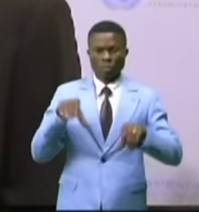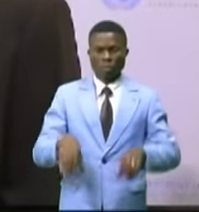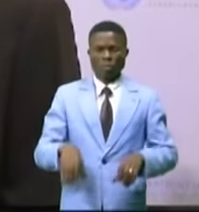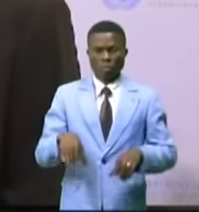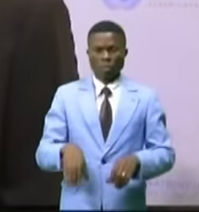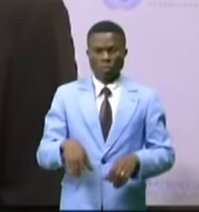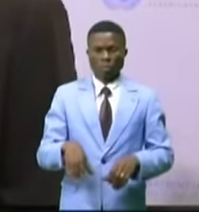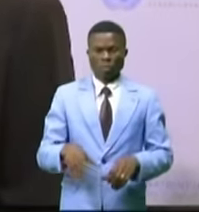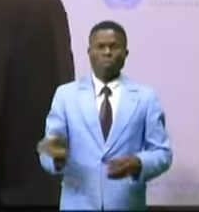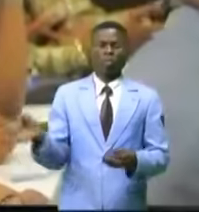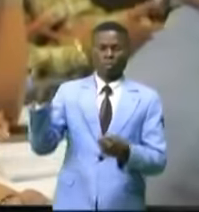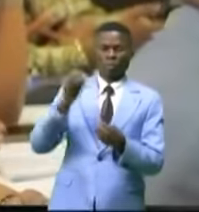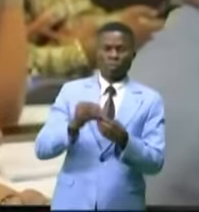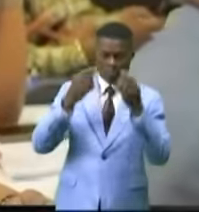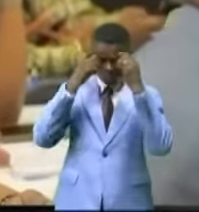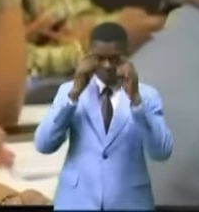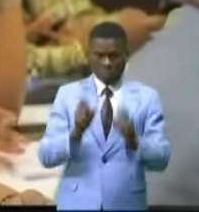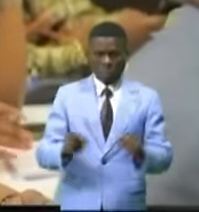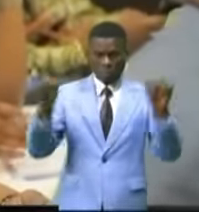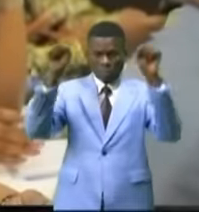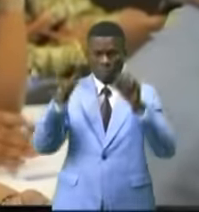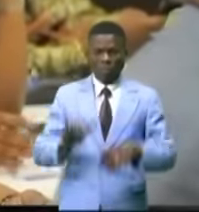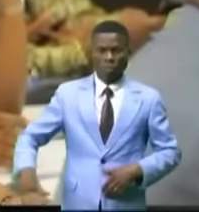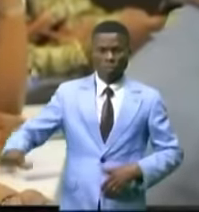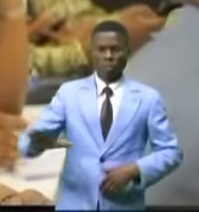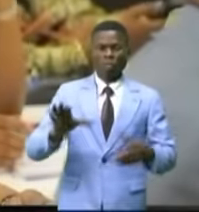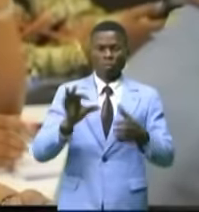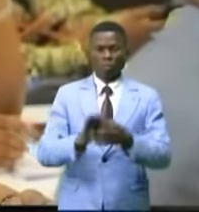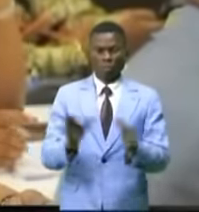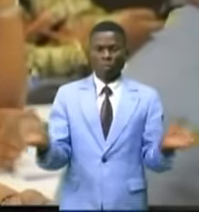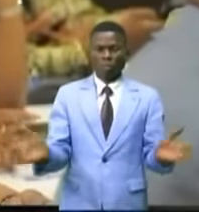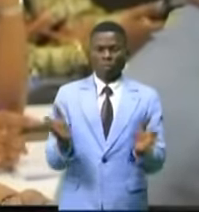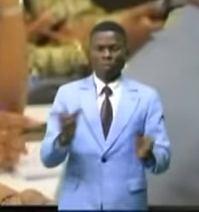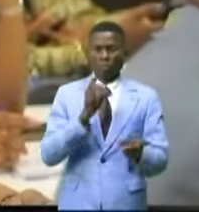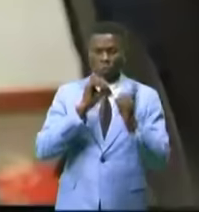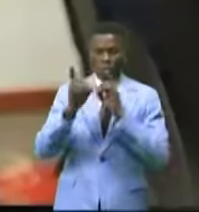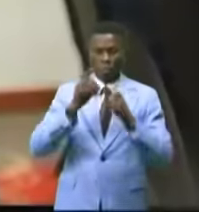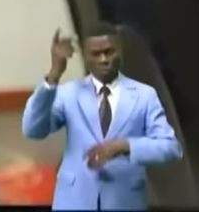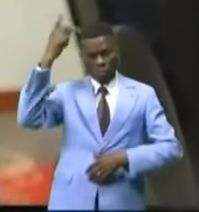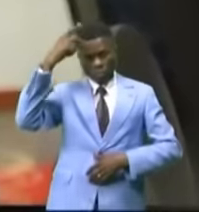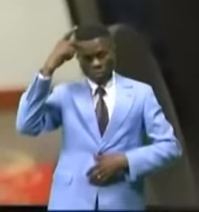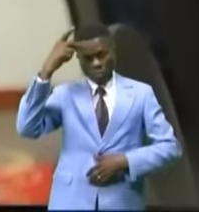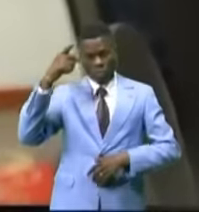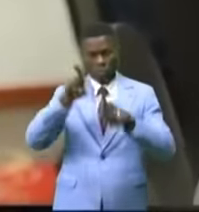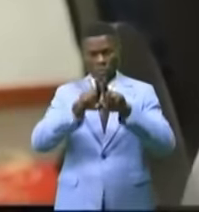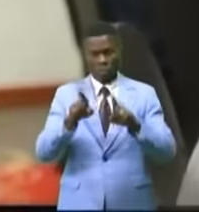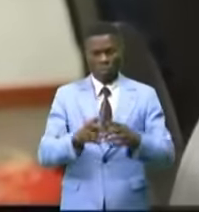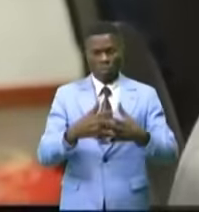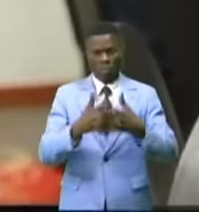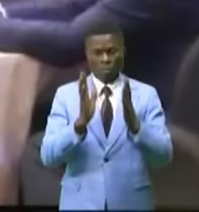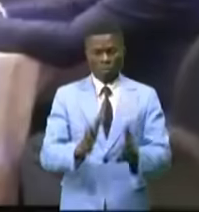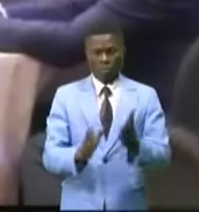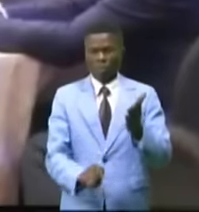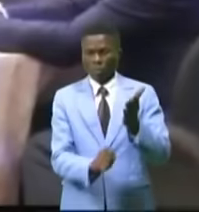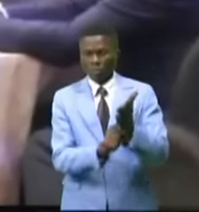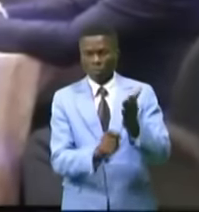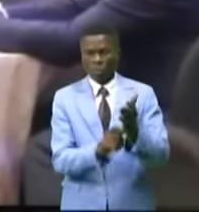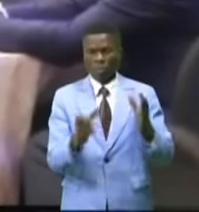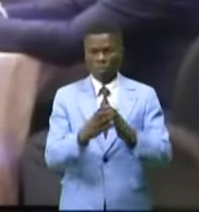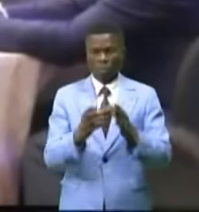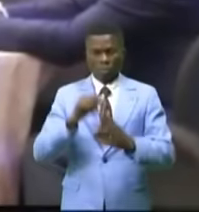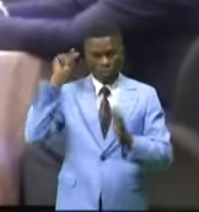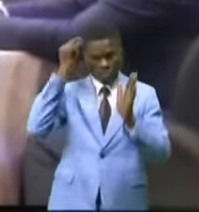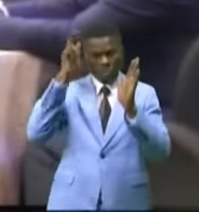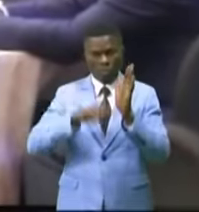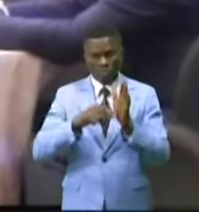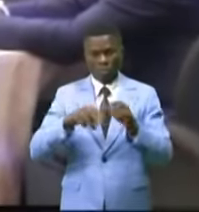a renouvelé l'engagement du système des Nations Unies à renforcer le dialogue politique et le partenariat stratégique avec le gouvernement